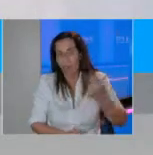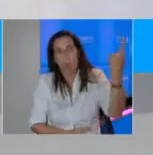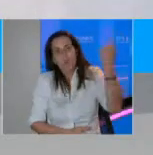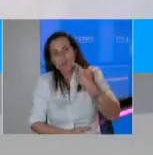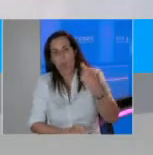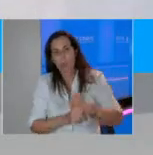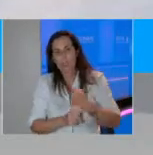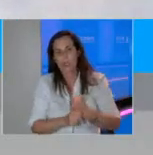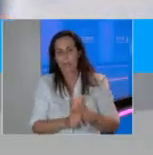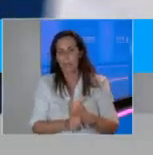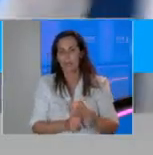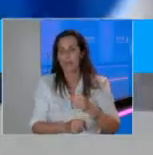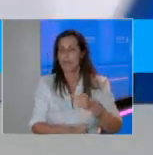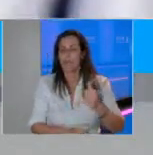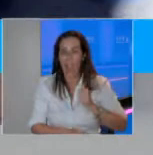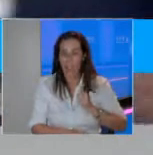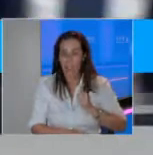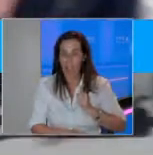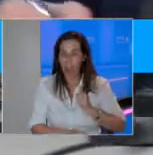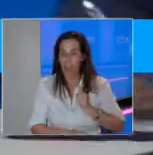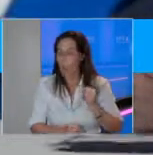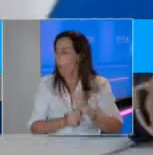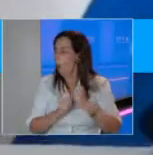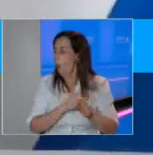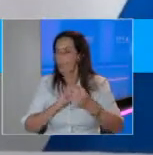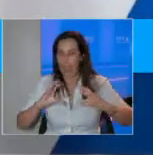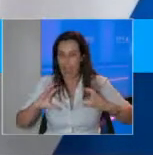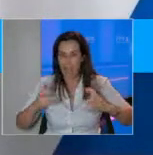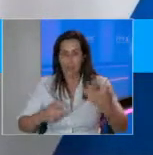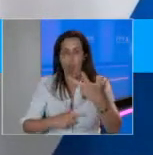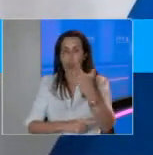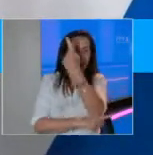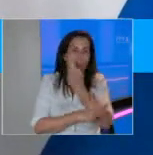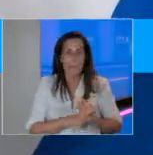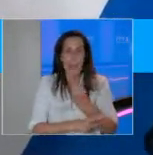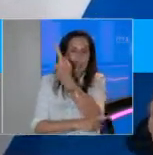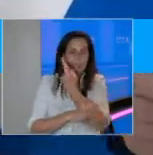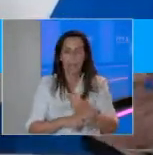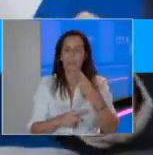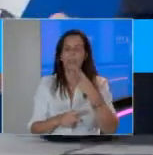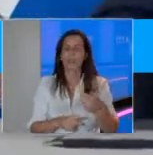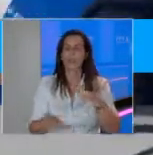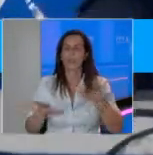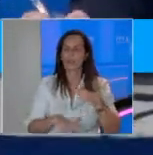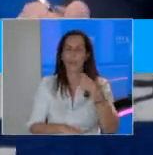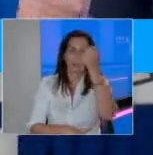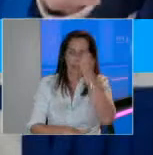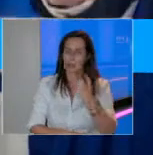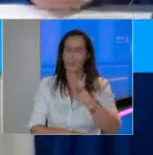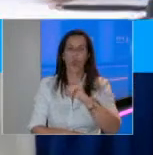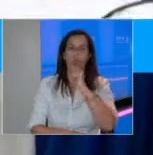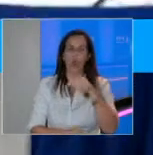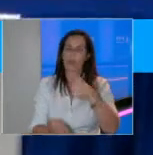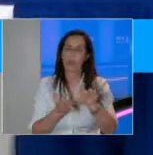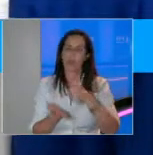הוראות מלמעלה, וכשחייל או טנקיסט יורה שלושה פגזים, זה סימן שהממשלה מאותתת לחמאס, אנחנו לא